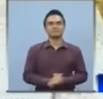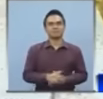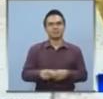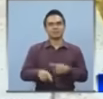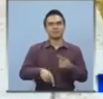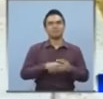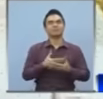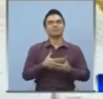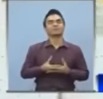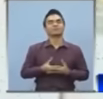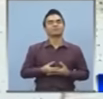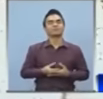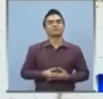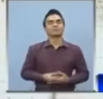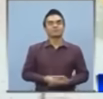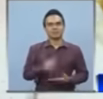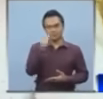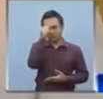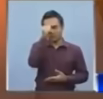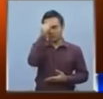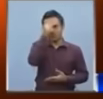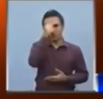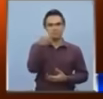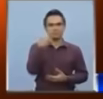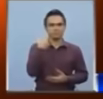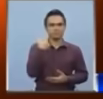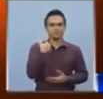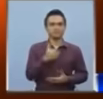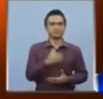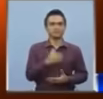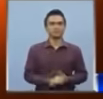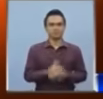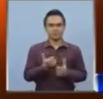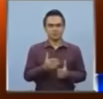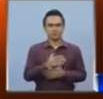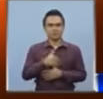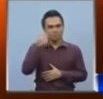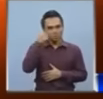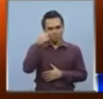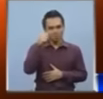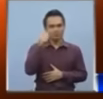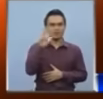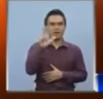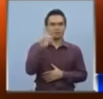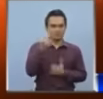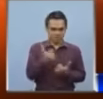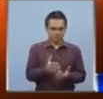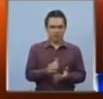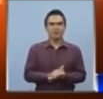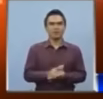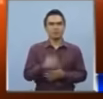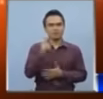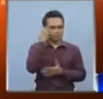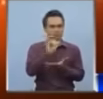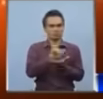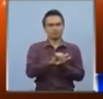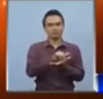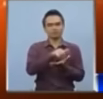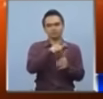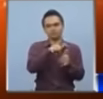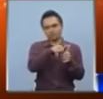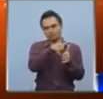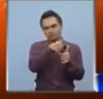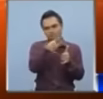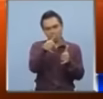ปฏิบัติธรรมเนี่ยค่ะแต่ปรากฏว่าผ่านมา 3วันค่ะคุณยายเทียบก็ยังไม่มีวี่แววว่าจะฟื้นกลับ